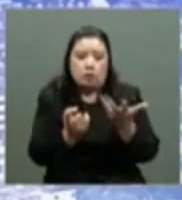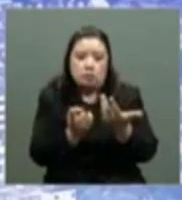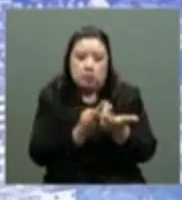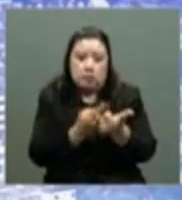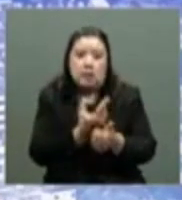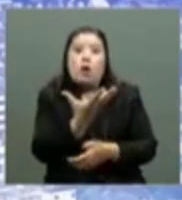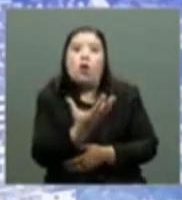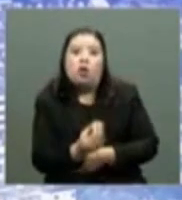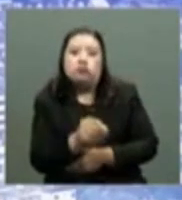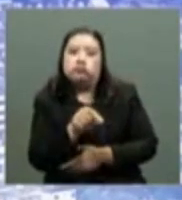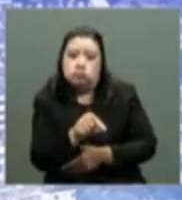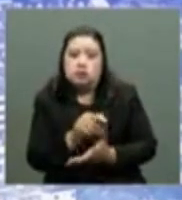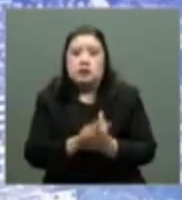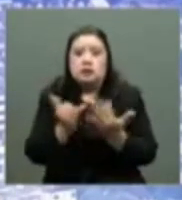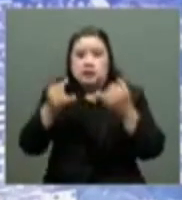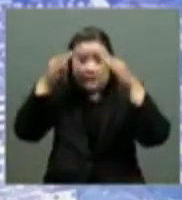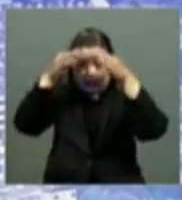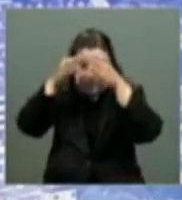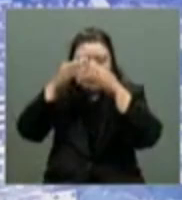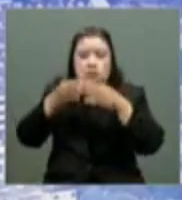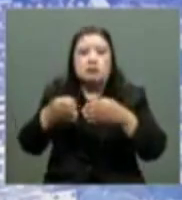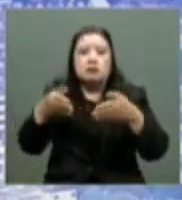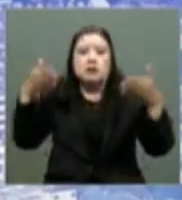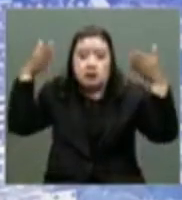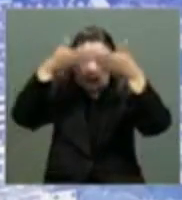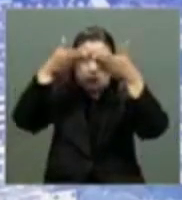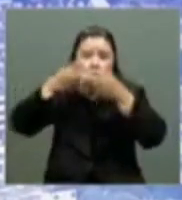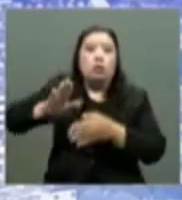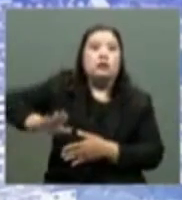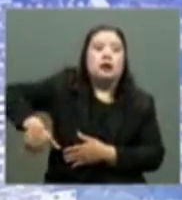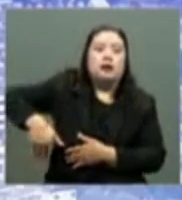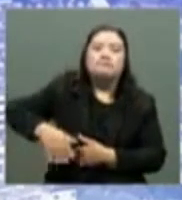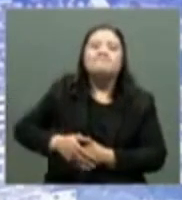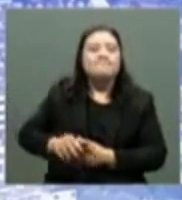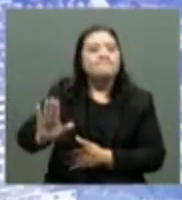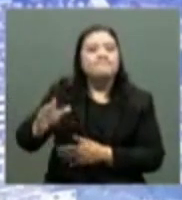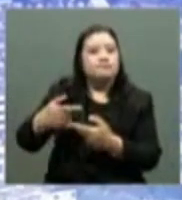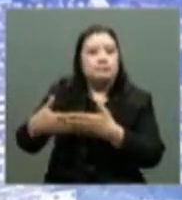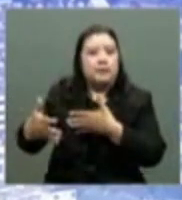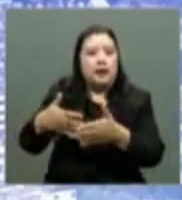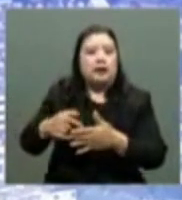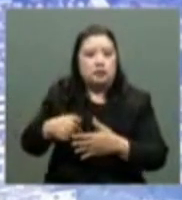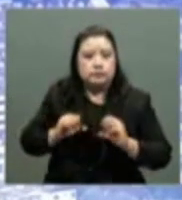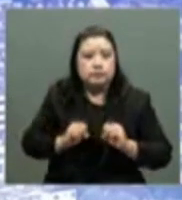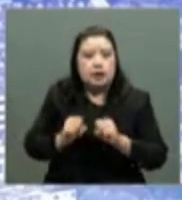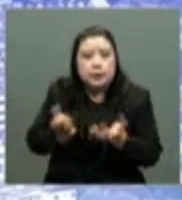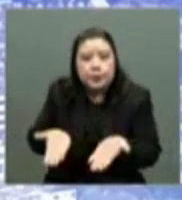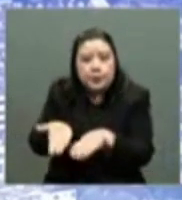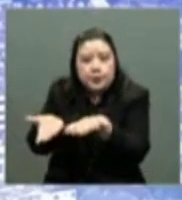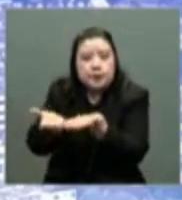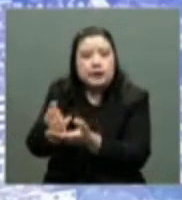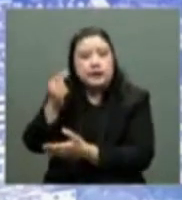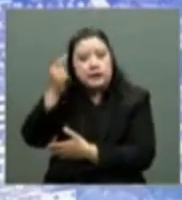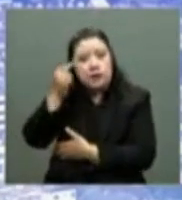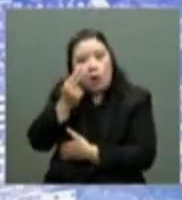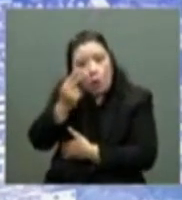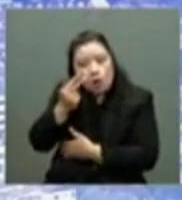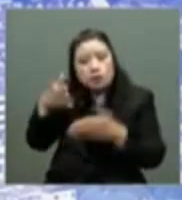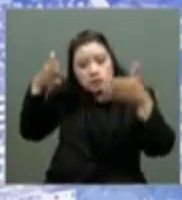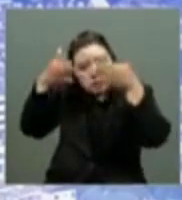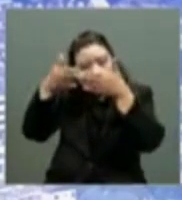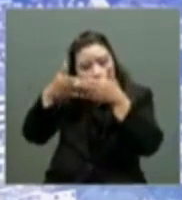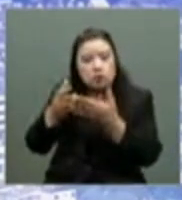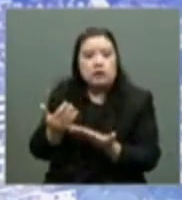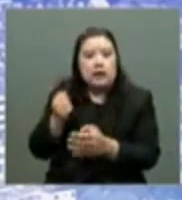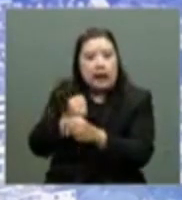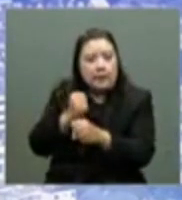ก็เพิ่งจะมาทำนะครับเดี๋ยวเราคอยติดตามเอาใจช่วยเขานะครับว่าเขาจะมีพัฒนาการหรือว่า